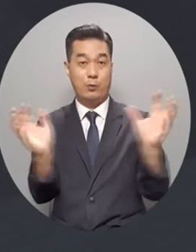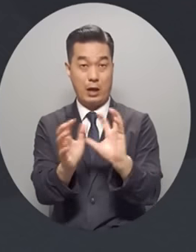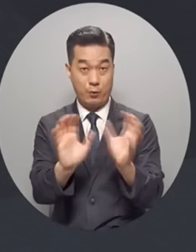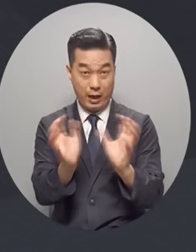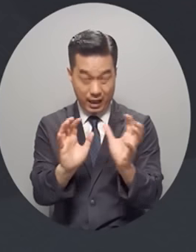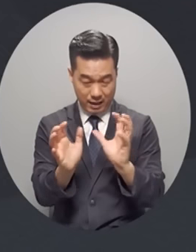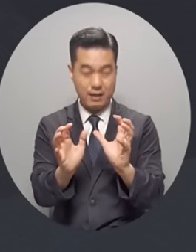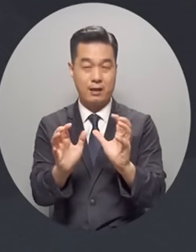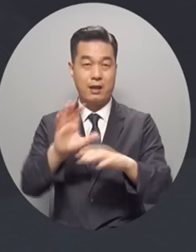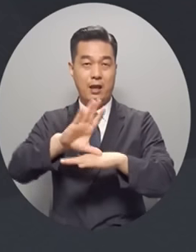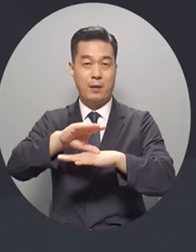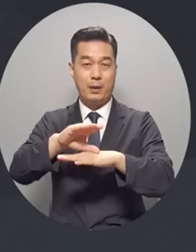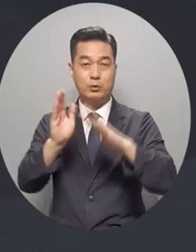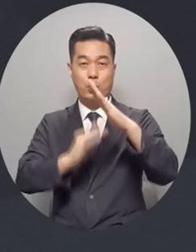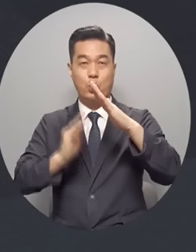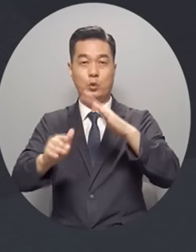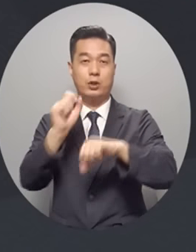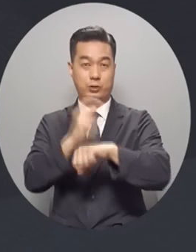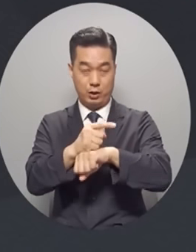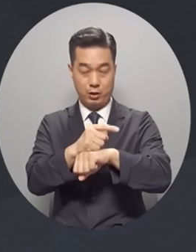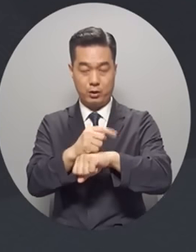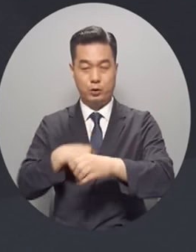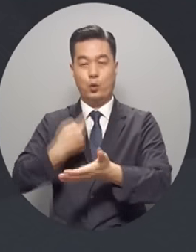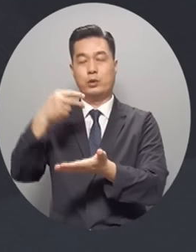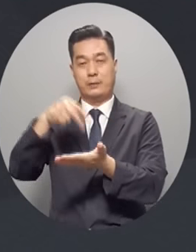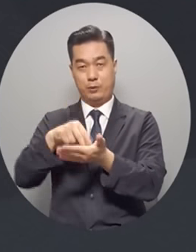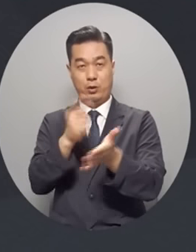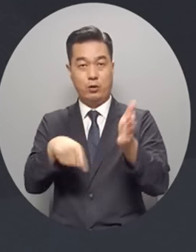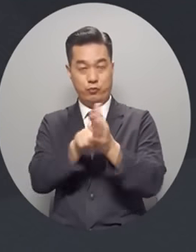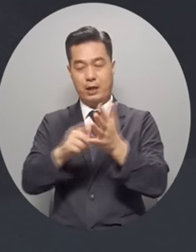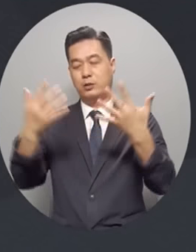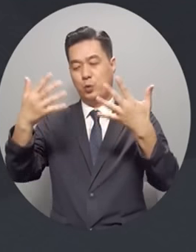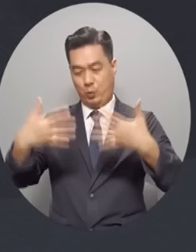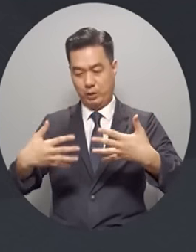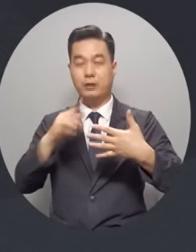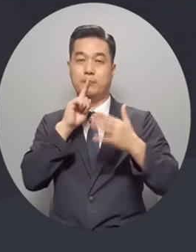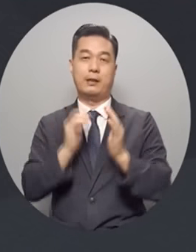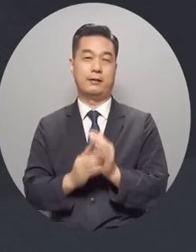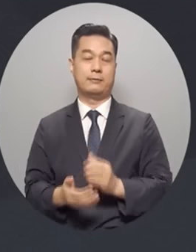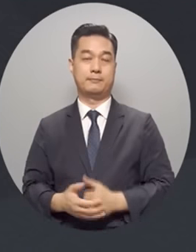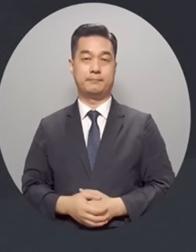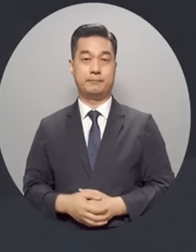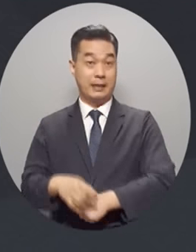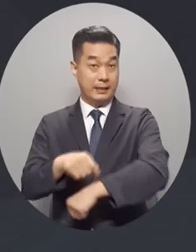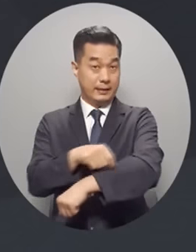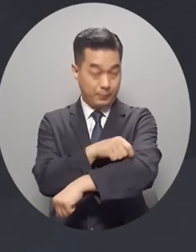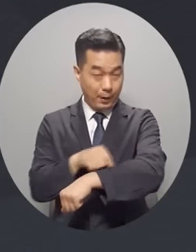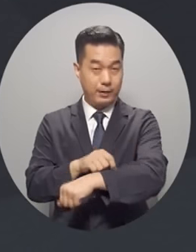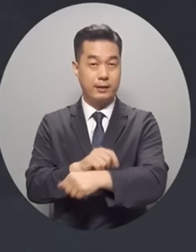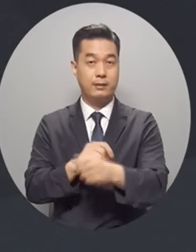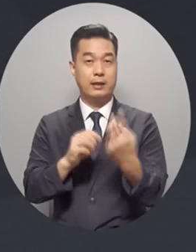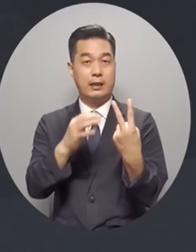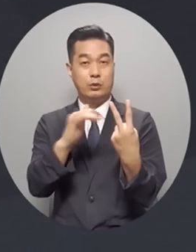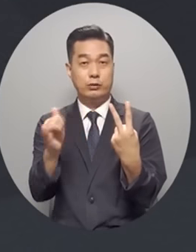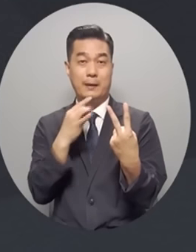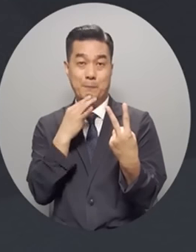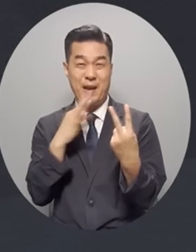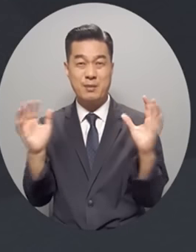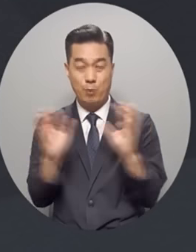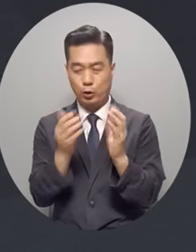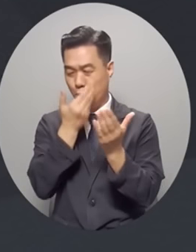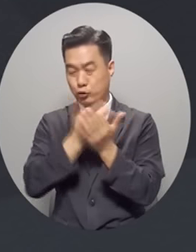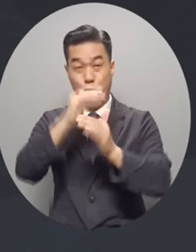회의가 방송의 공정성과 독립성을 위한 전제라고 밝혔습니다 특히 2인의 위원으로 중요